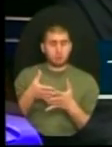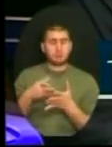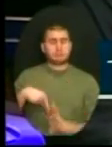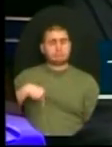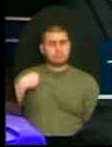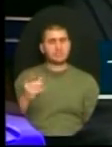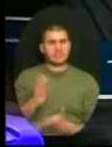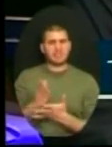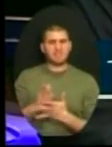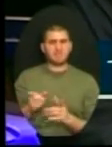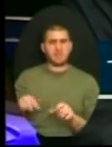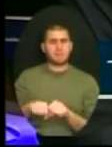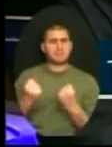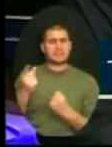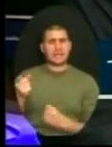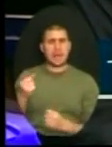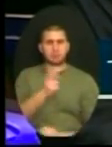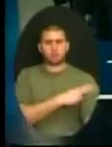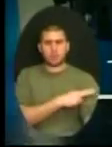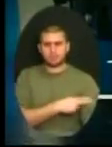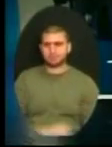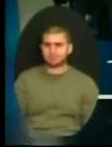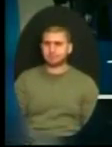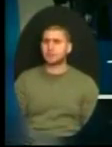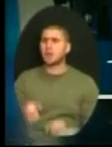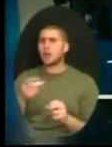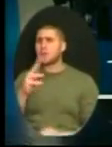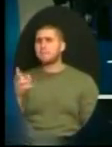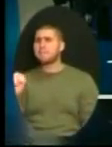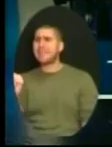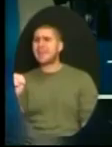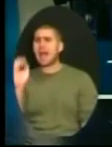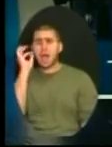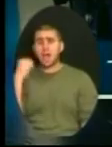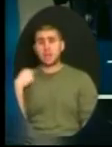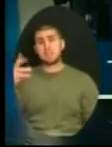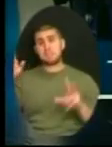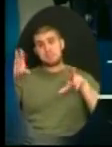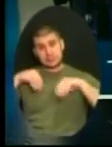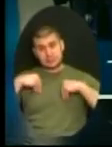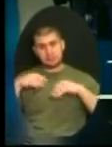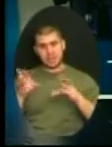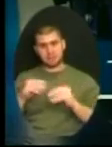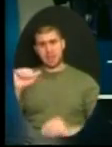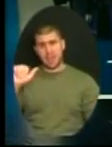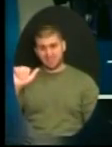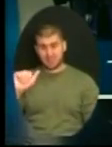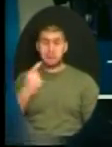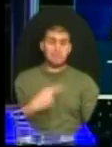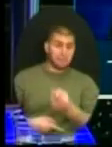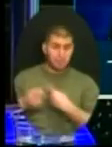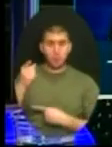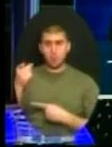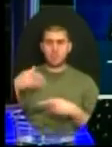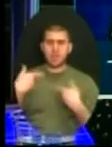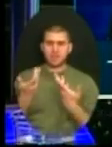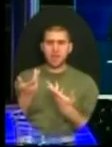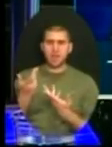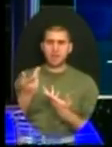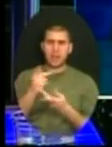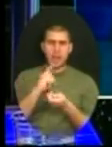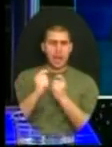היא כבר מתחילה להזיק את המשטרה. אוקיי. אני חושבת שאני מסכימה לחלוטין עם אבי, ובמקום זה הוא פשוט נתן